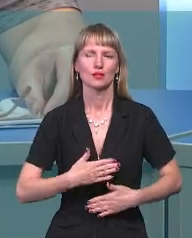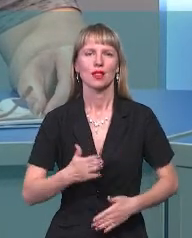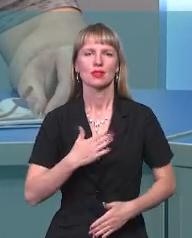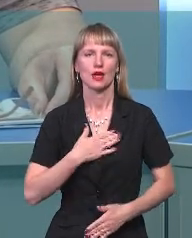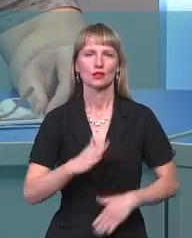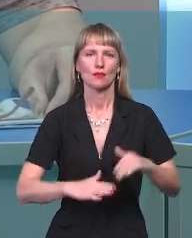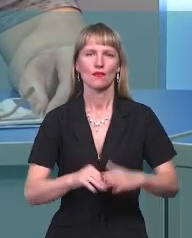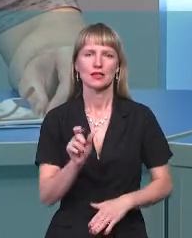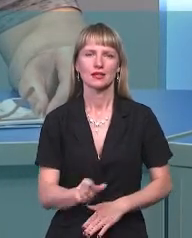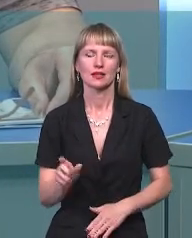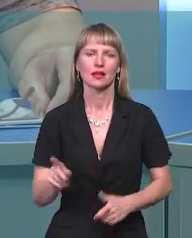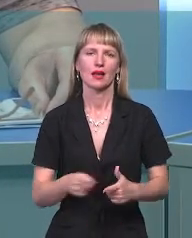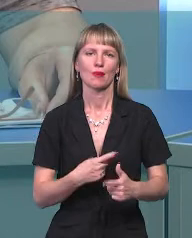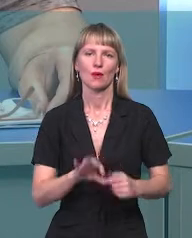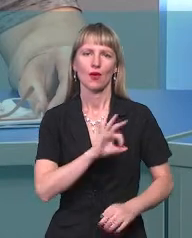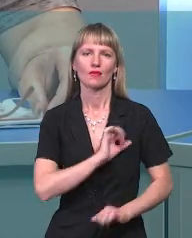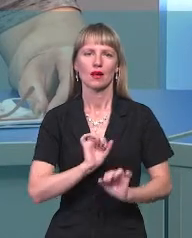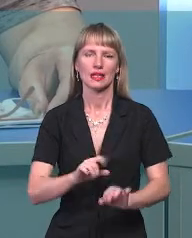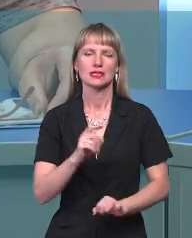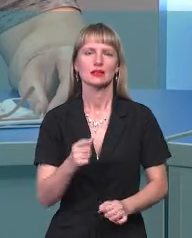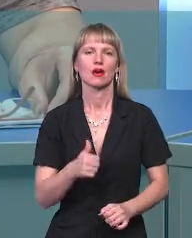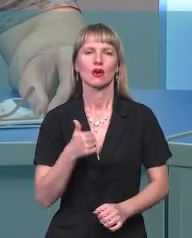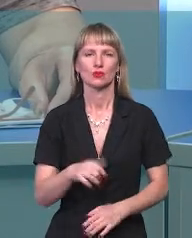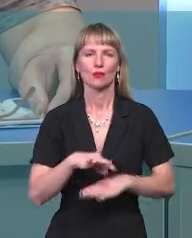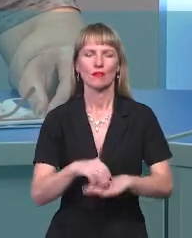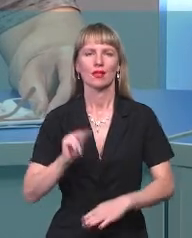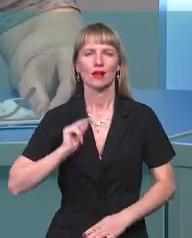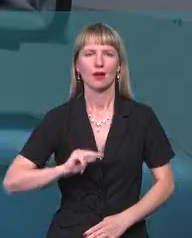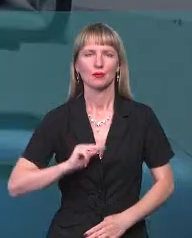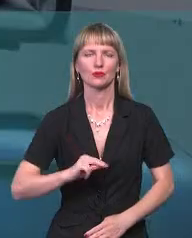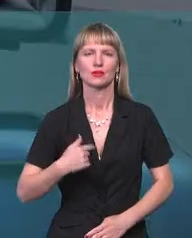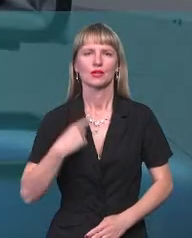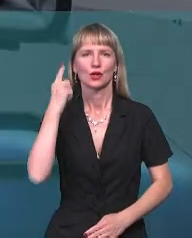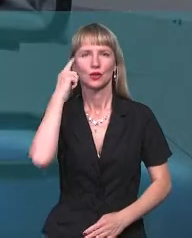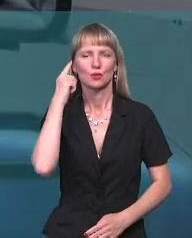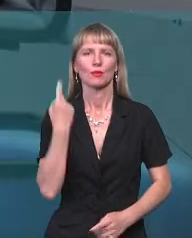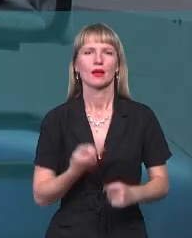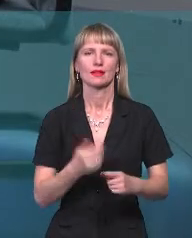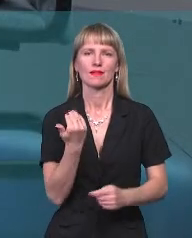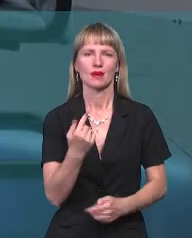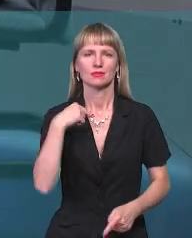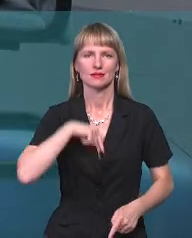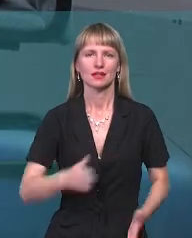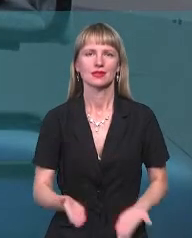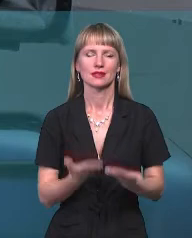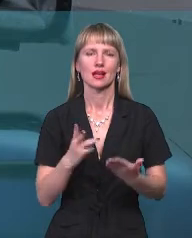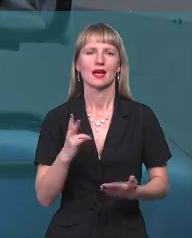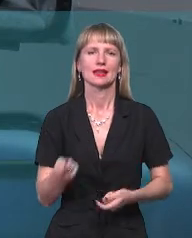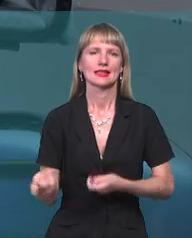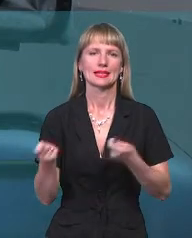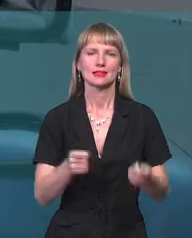наших фахівців або адвокатів за успішно проведену роботу. Ну, я думаю, що це вас надихає нести добро